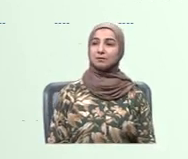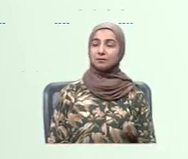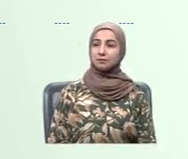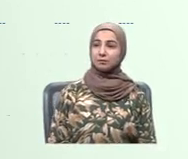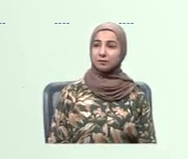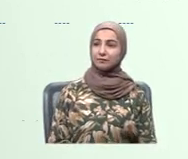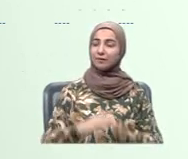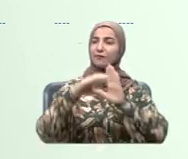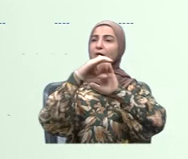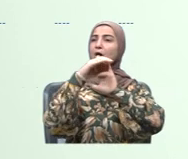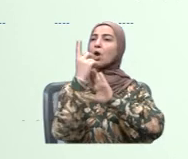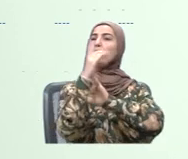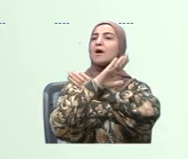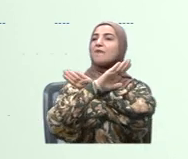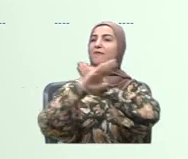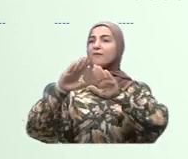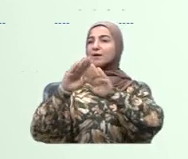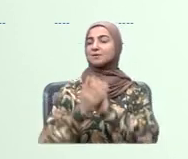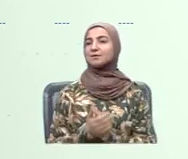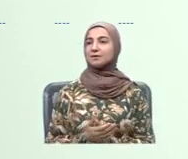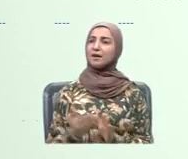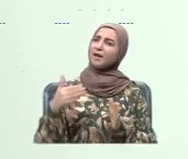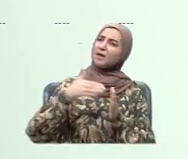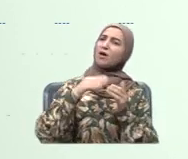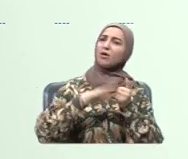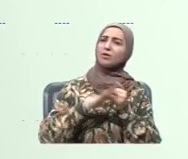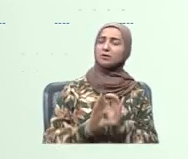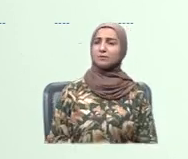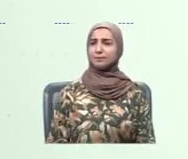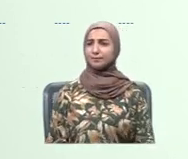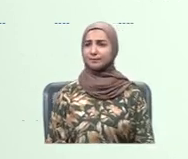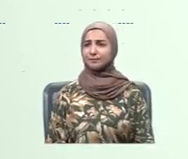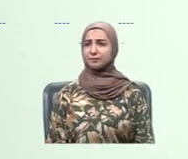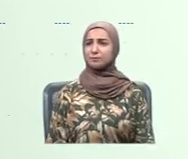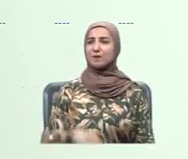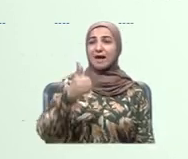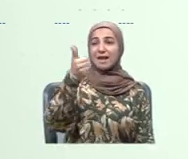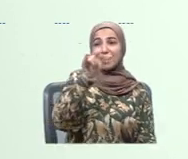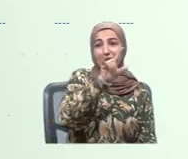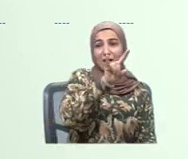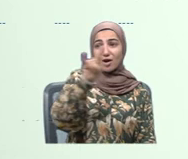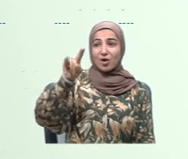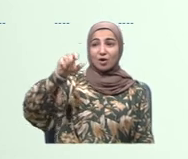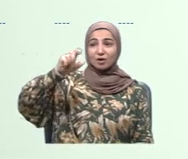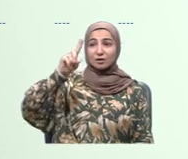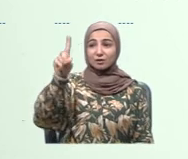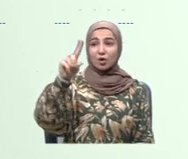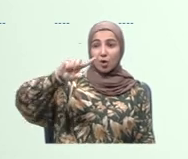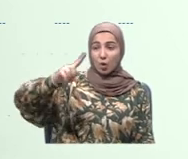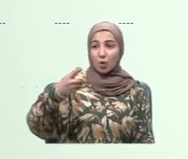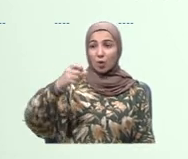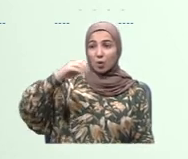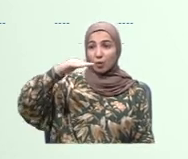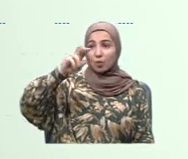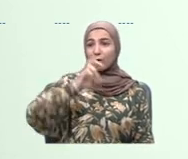في الفقرة الأولى ويمثل الأطروحة في النص الحجاجي، ومن الممكن أن نضع له